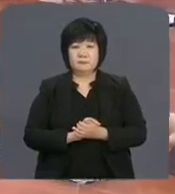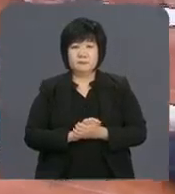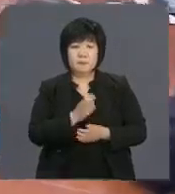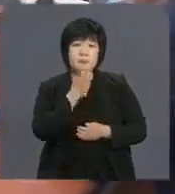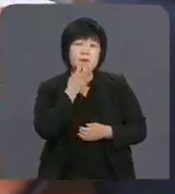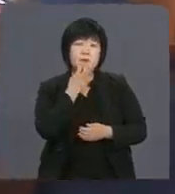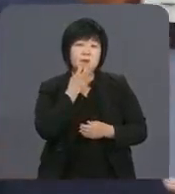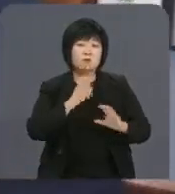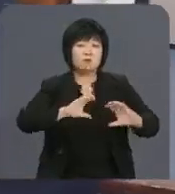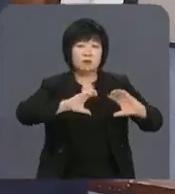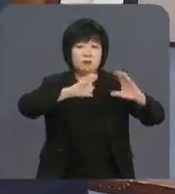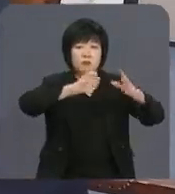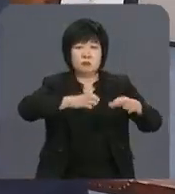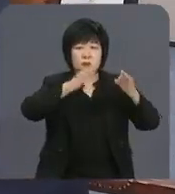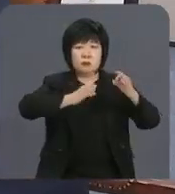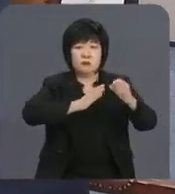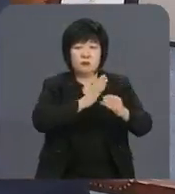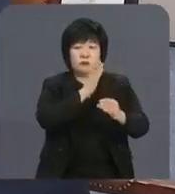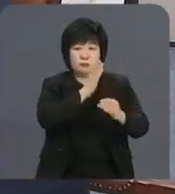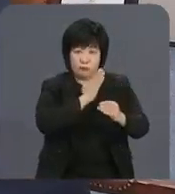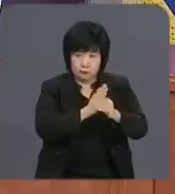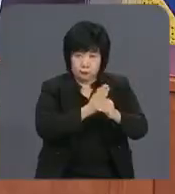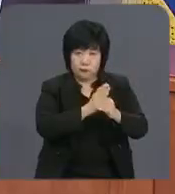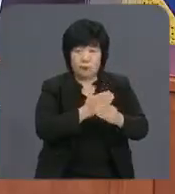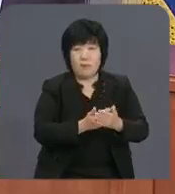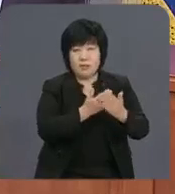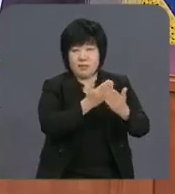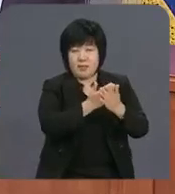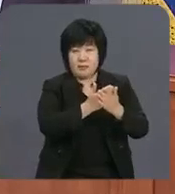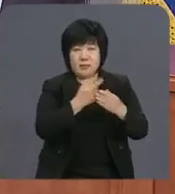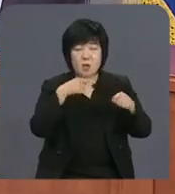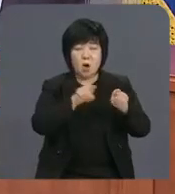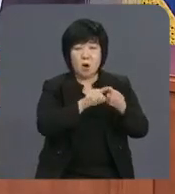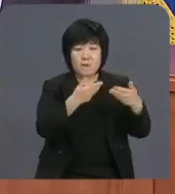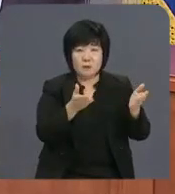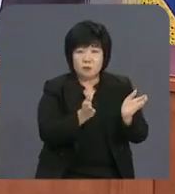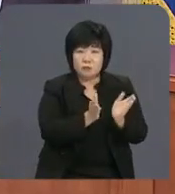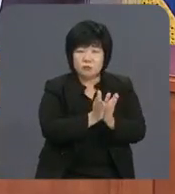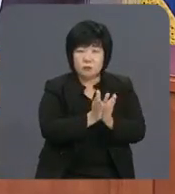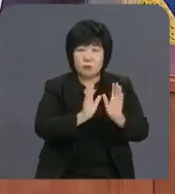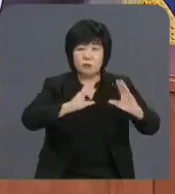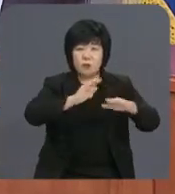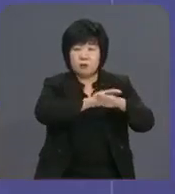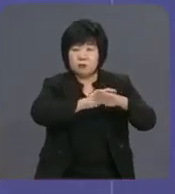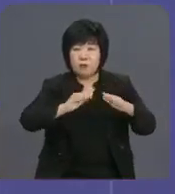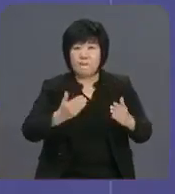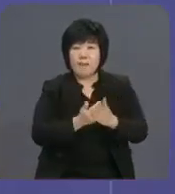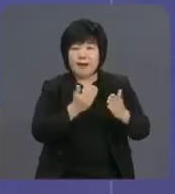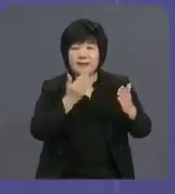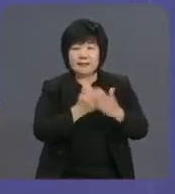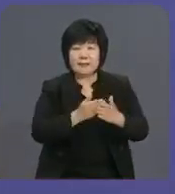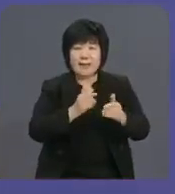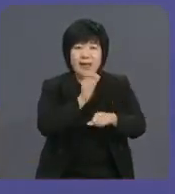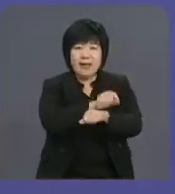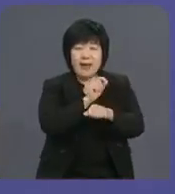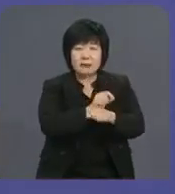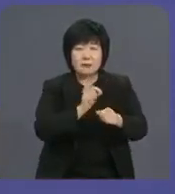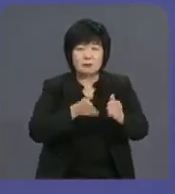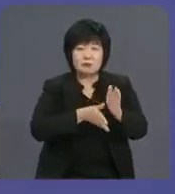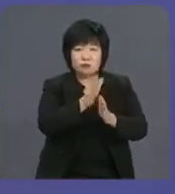서울을 국제금융 수도로 발전시키겠다 더불어 민주당 국가균형발전 행정수도 추진단 이 내놓은